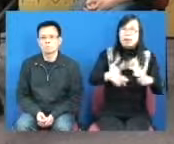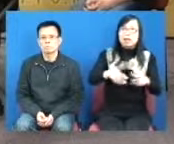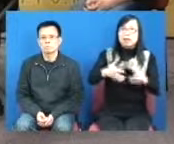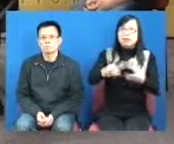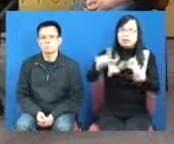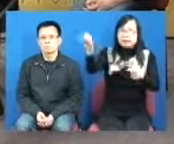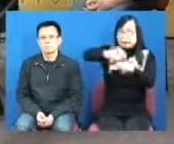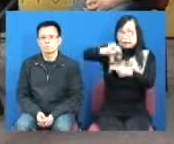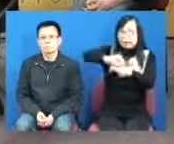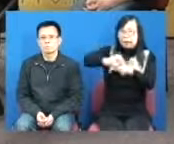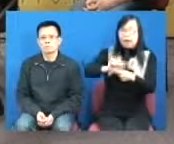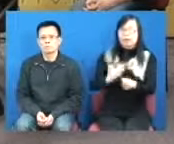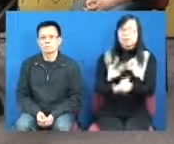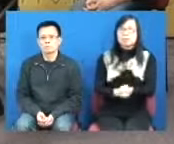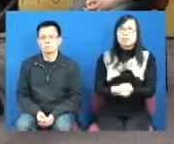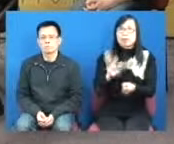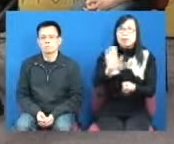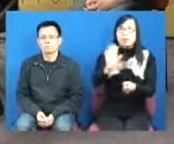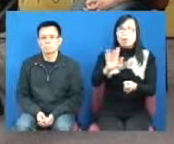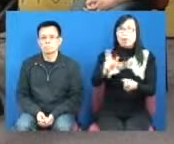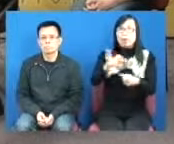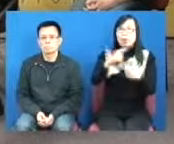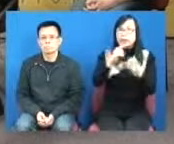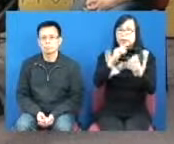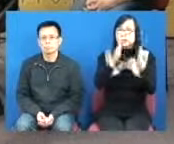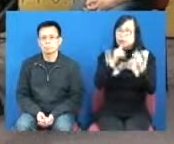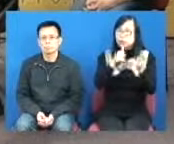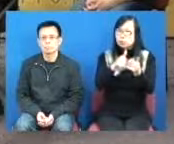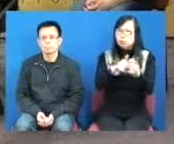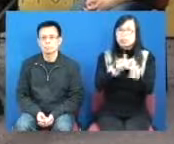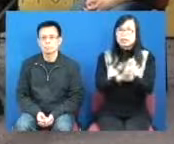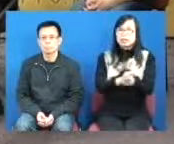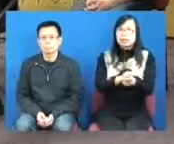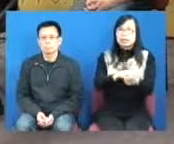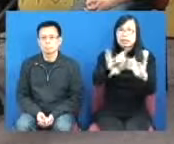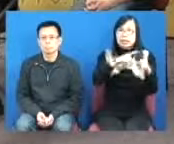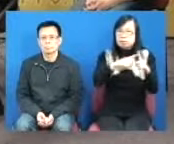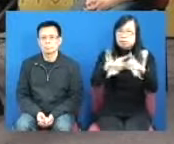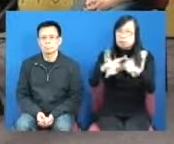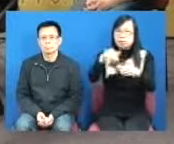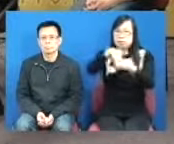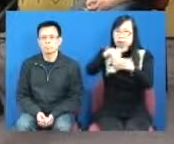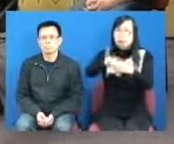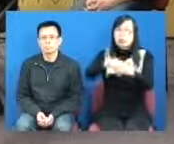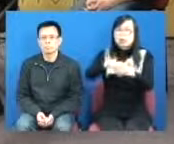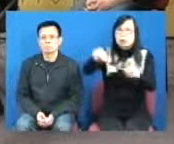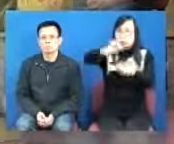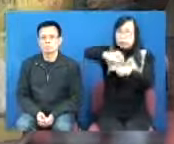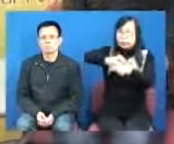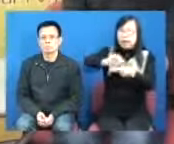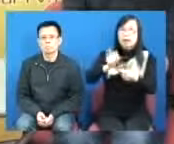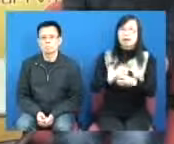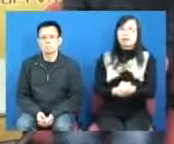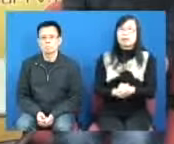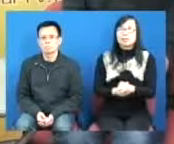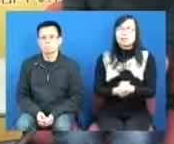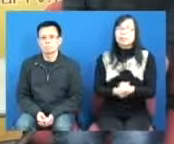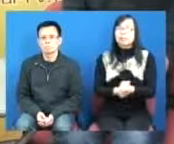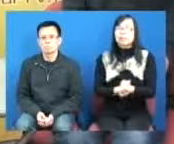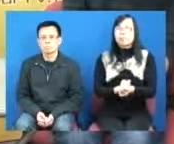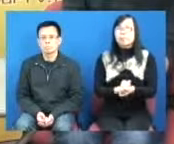增加我們說不對應該按一些選民的人數去增加另外也是區